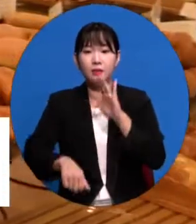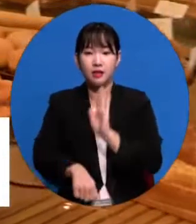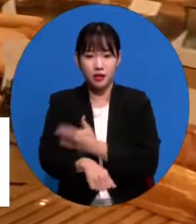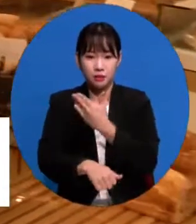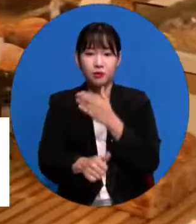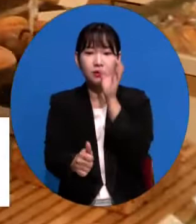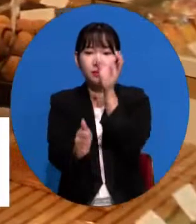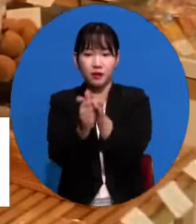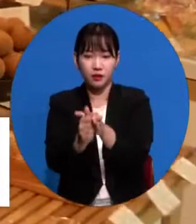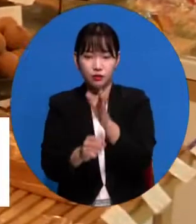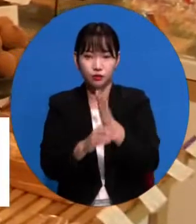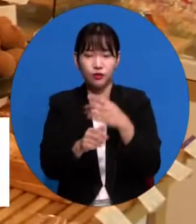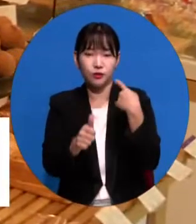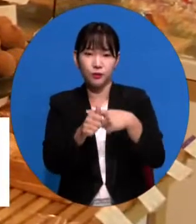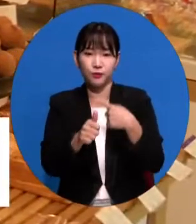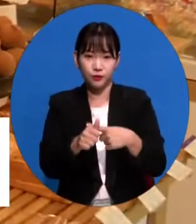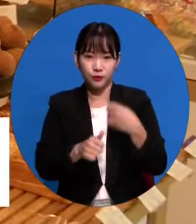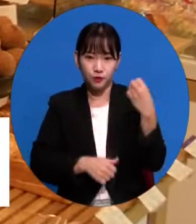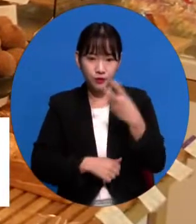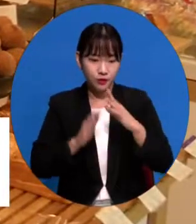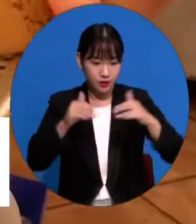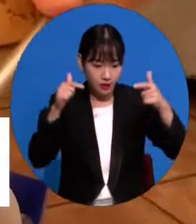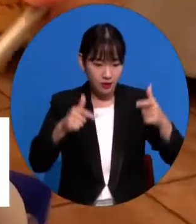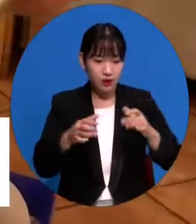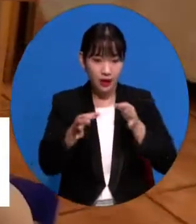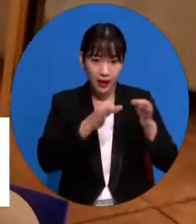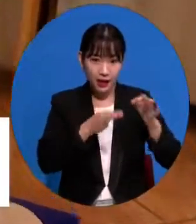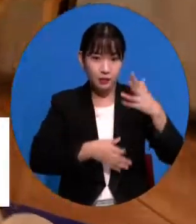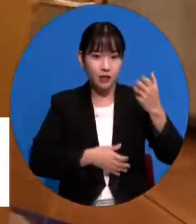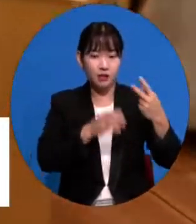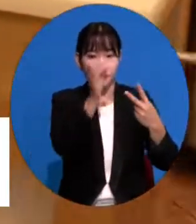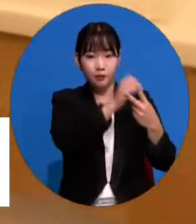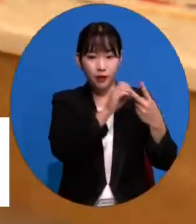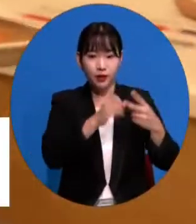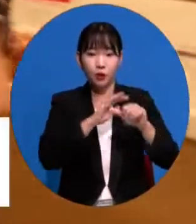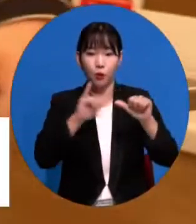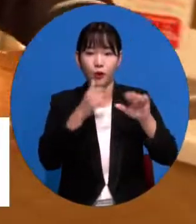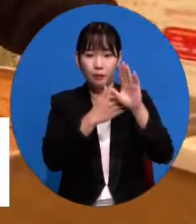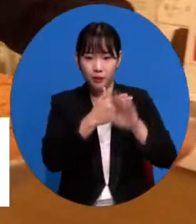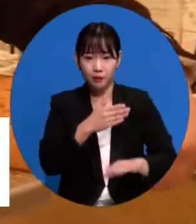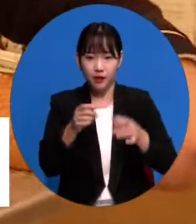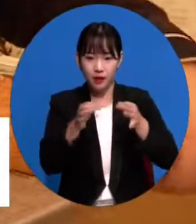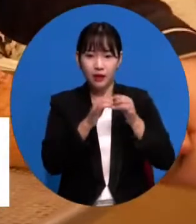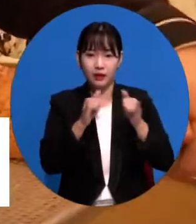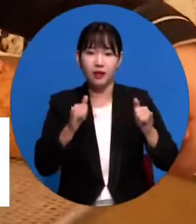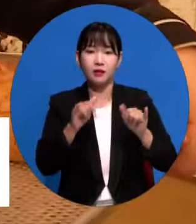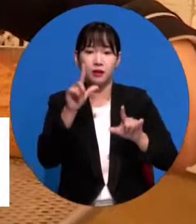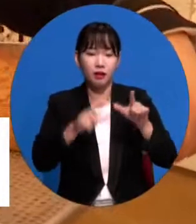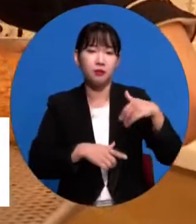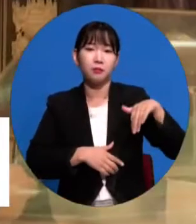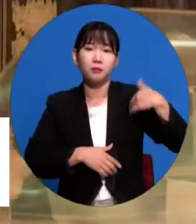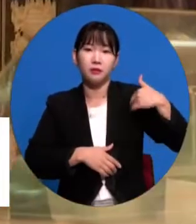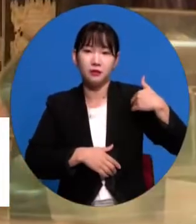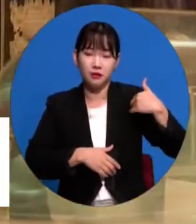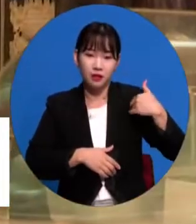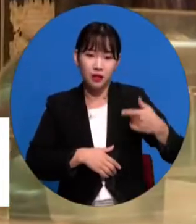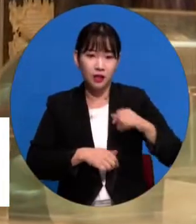있다고 비판했습니다. 또 전남의 사업장 82%가 5인 미만 사업장인 현실도 모른 채